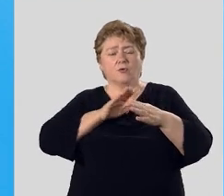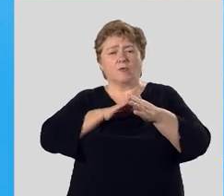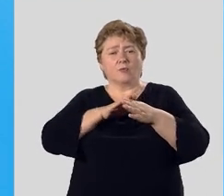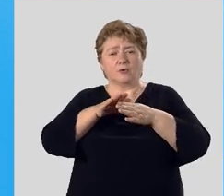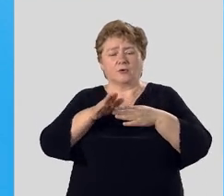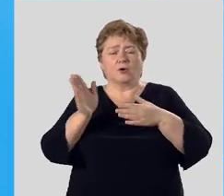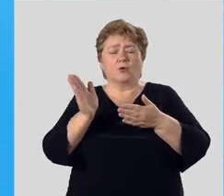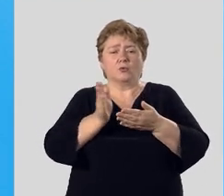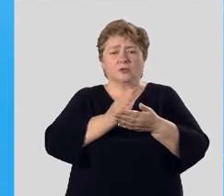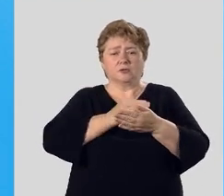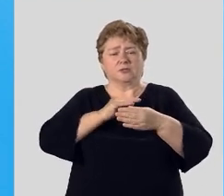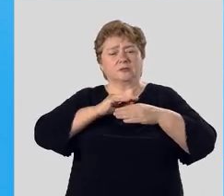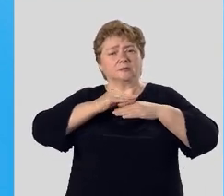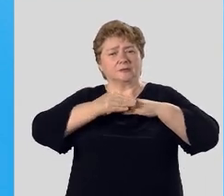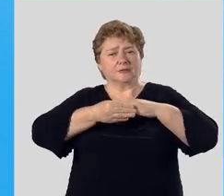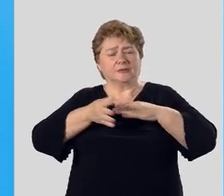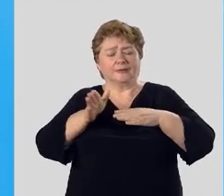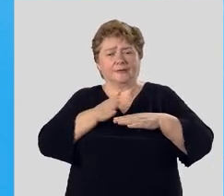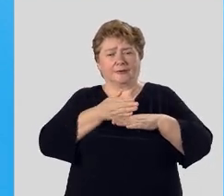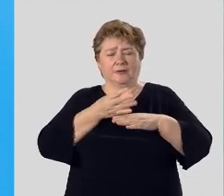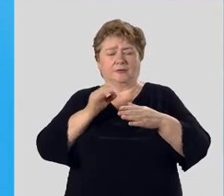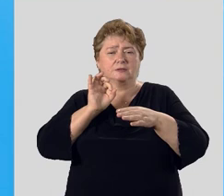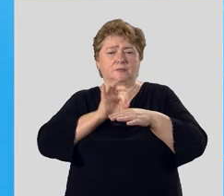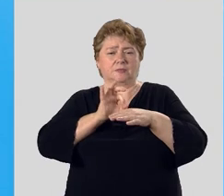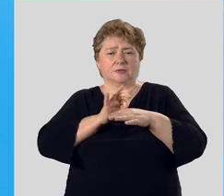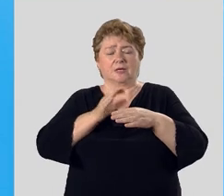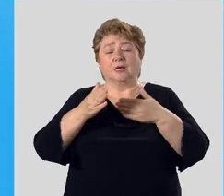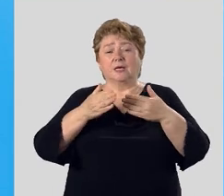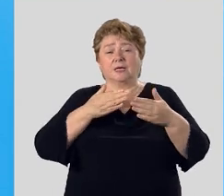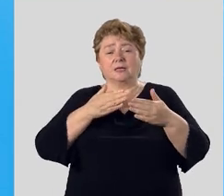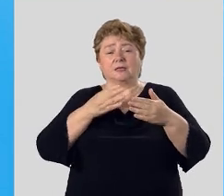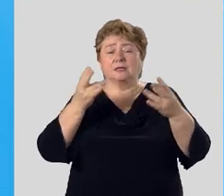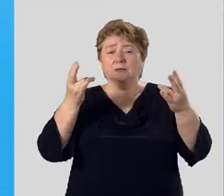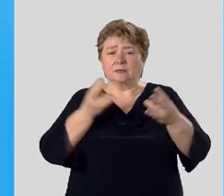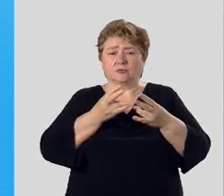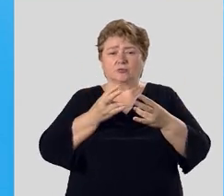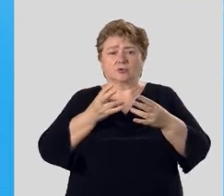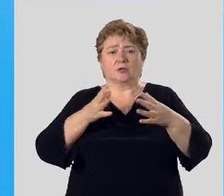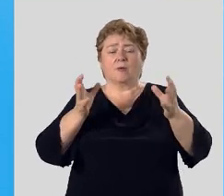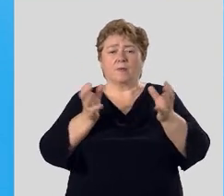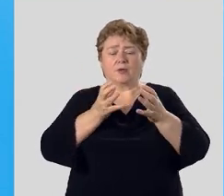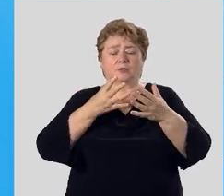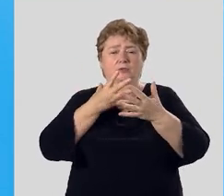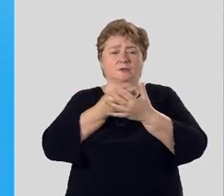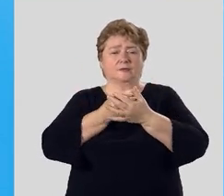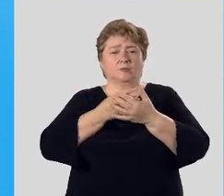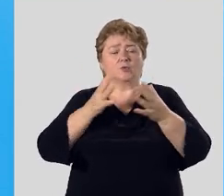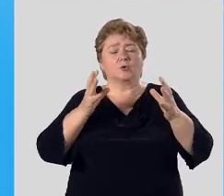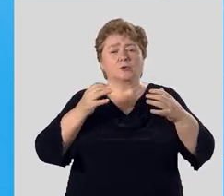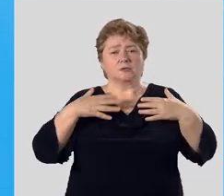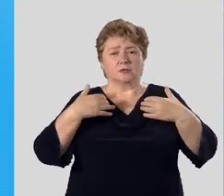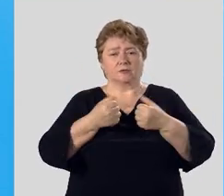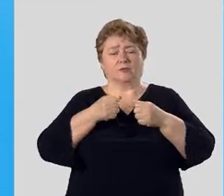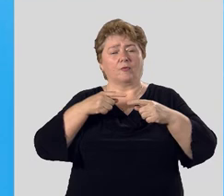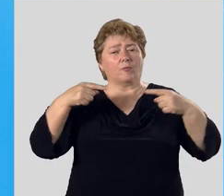проводят удаление патологических тканей. Необходимо бережно относиться к своему здоровью, так